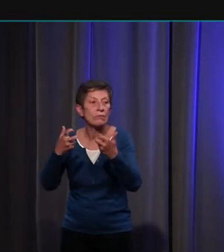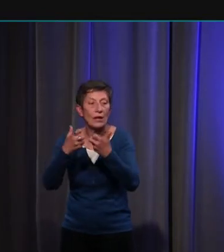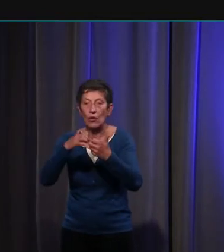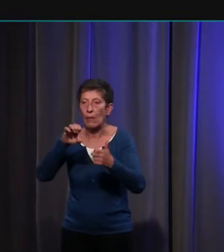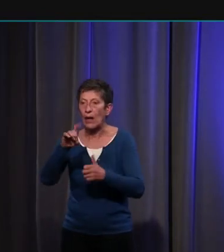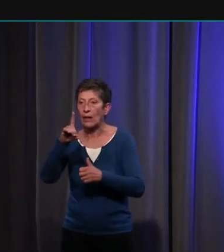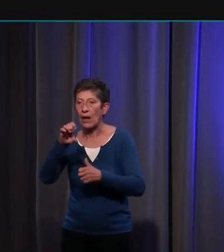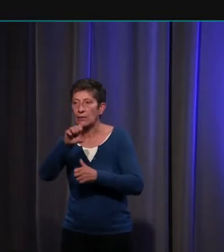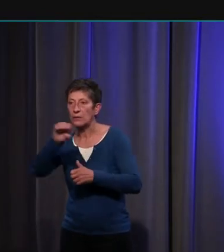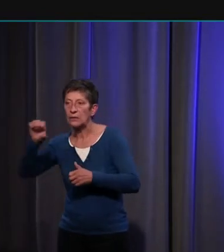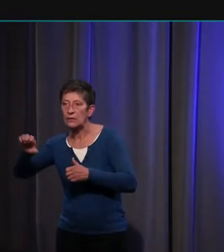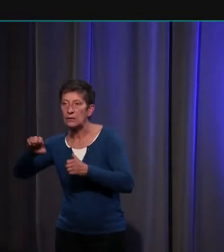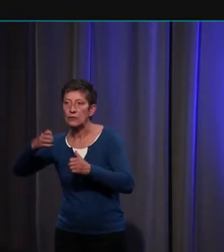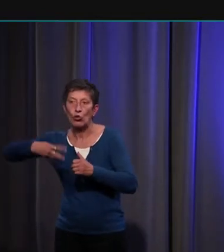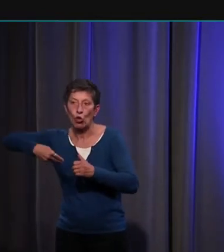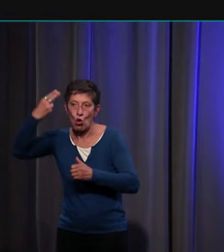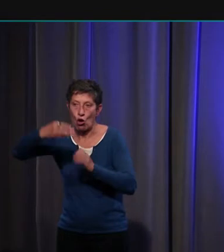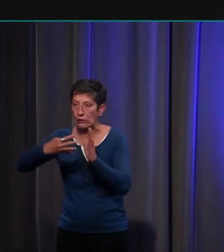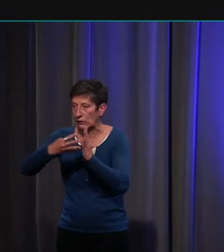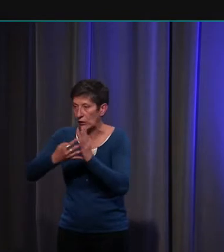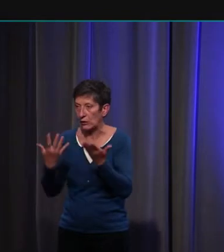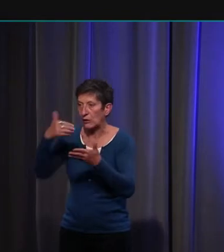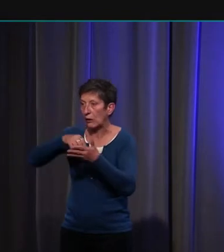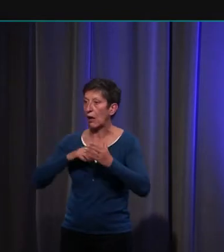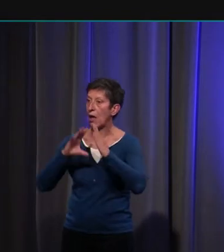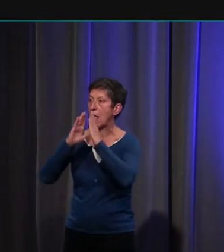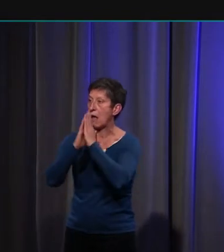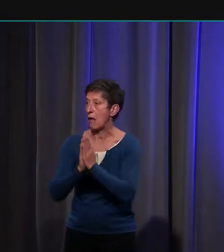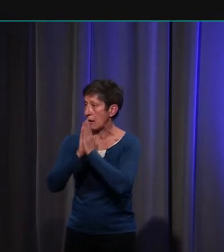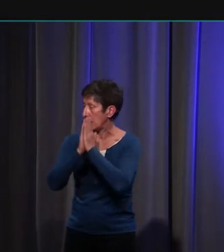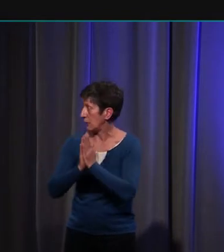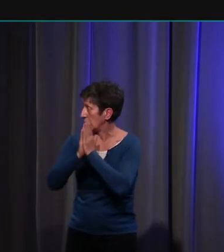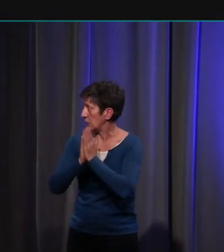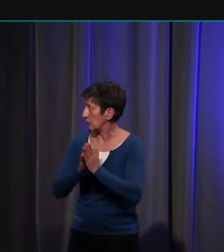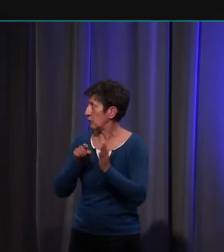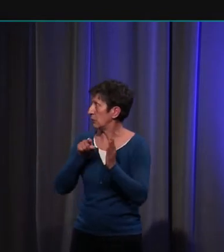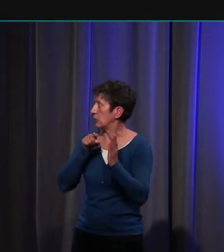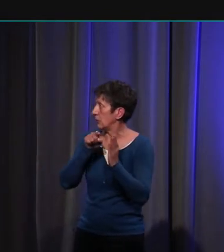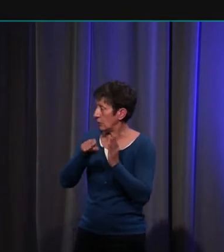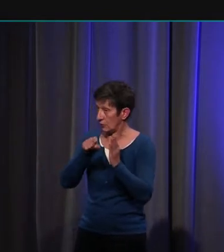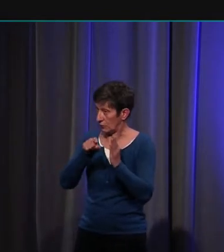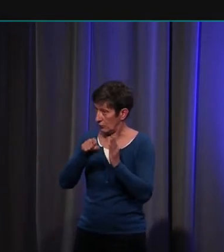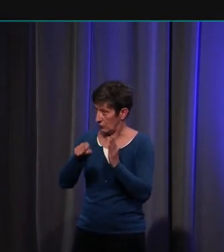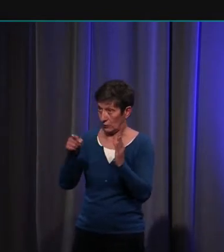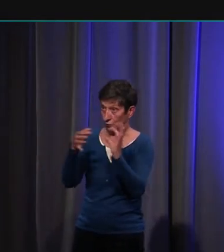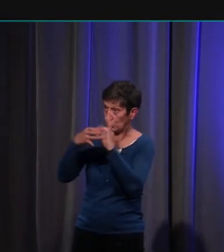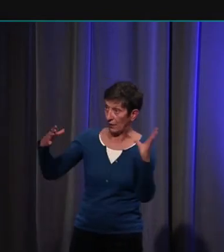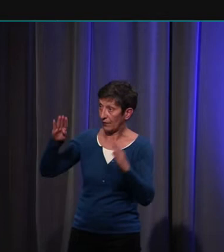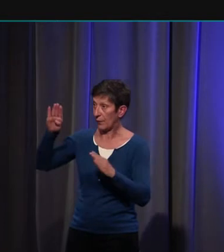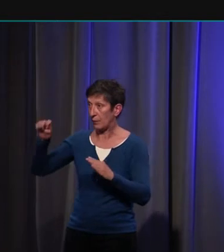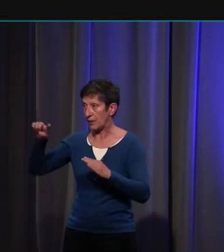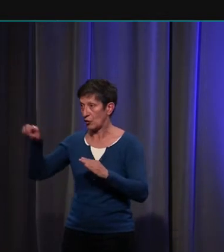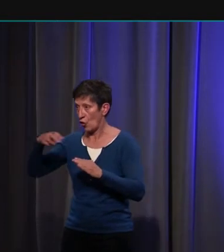nord de la syrie où il y avait une église soit disant monophysites qui avait rompu avec byzance qui est l église